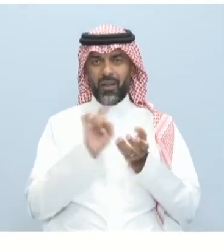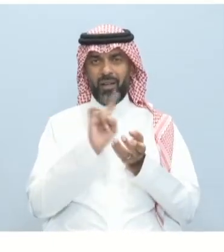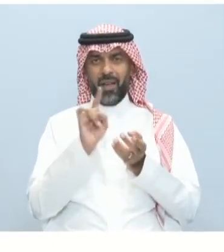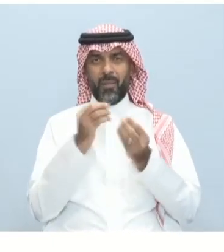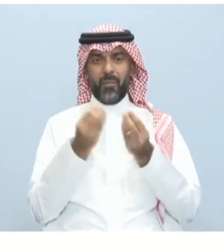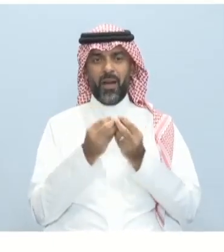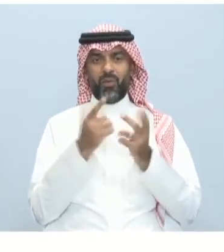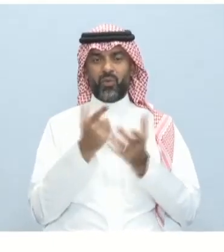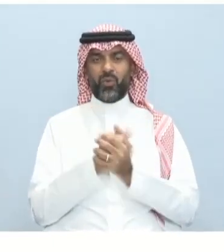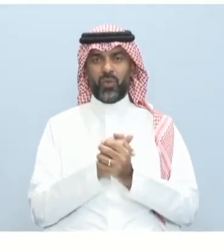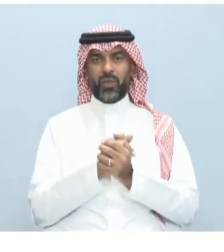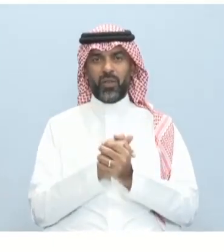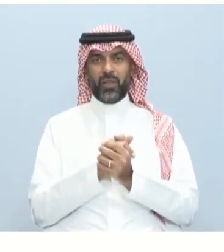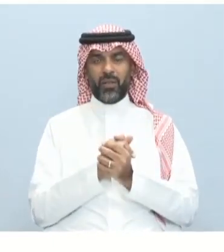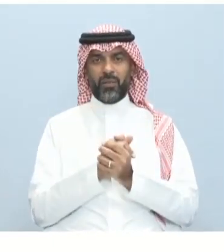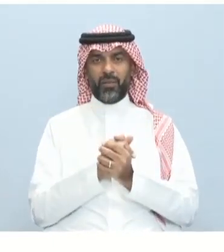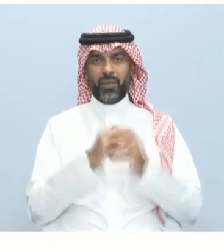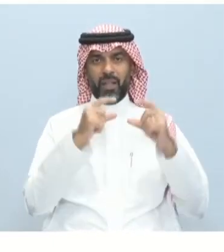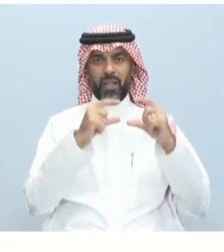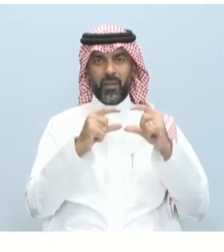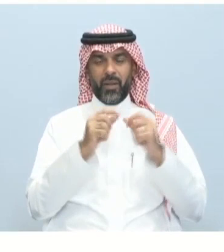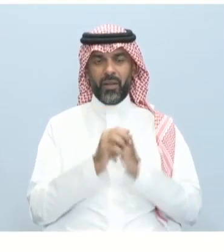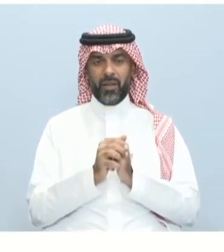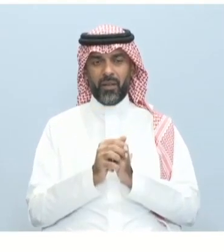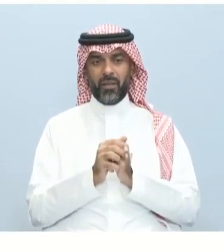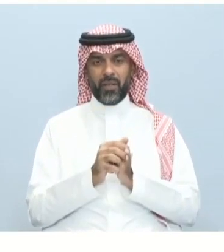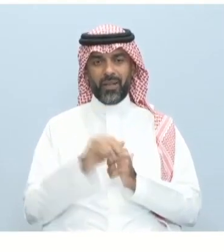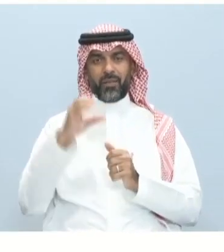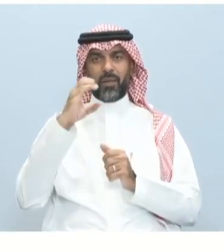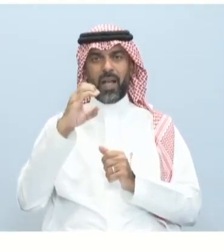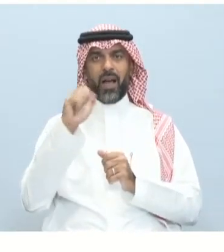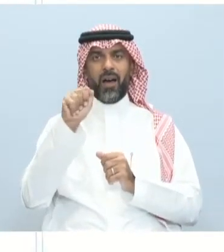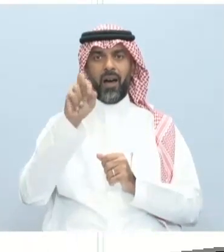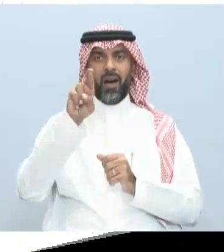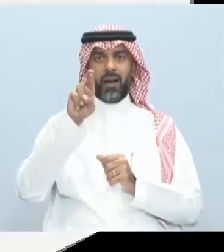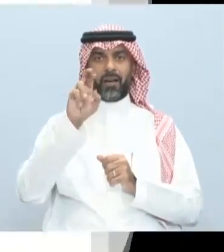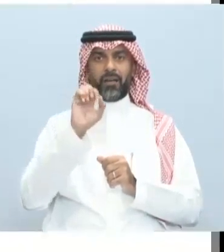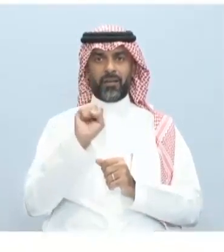صورة تسمية السيارة باستخدام لبنة التسمية Cars وليس Chips.